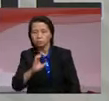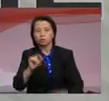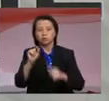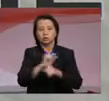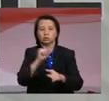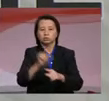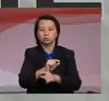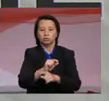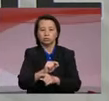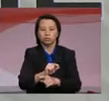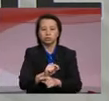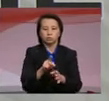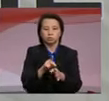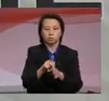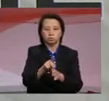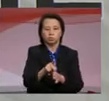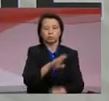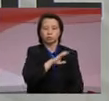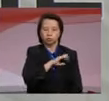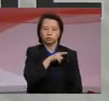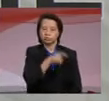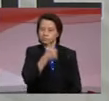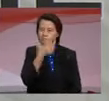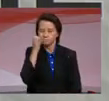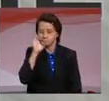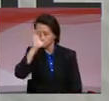menggunakan kepakaran pihak polis.